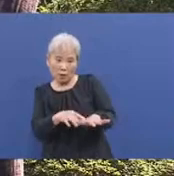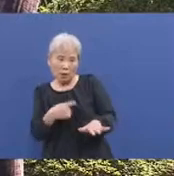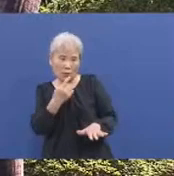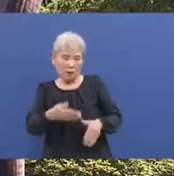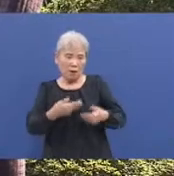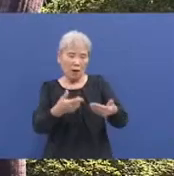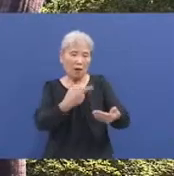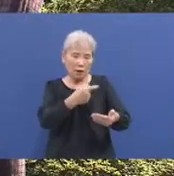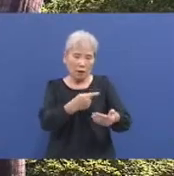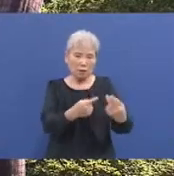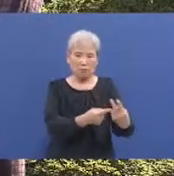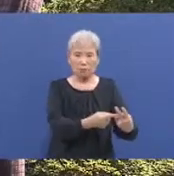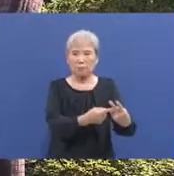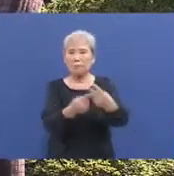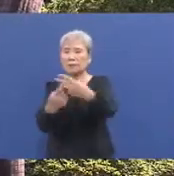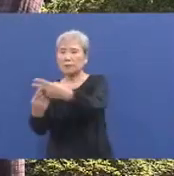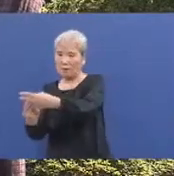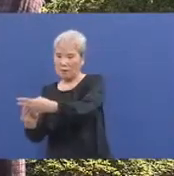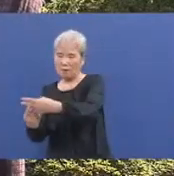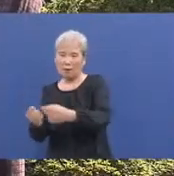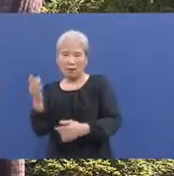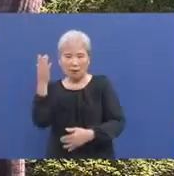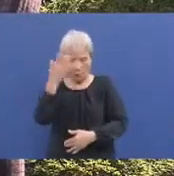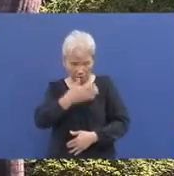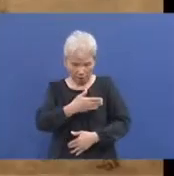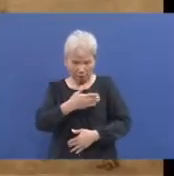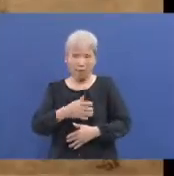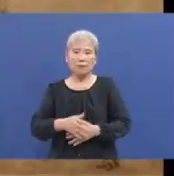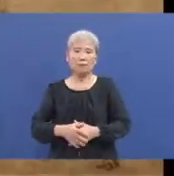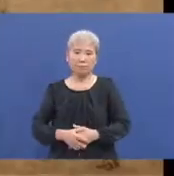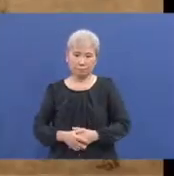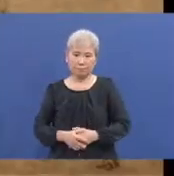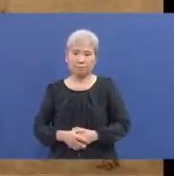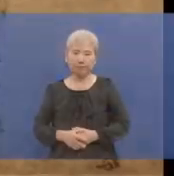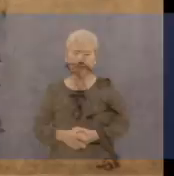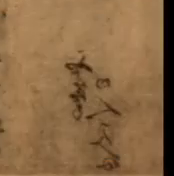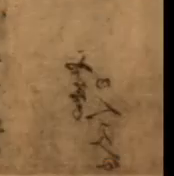ういう手紙だったそうです。 そうなんですね。